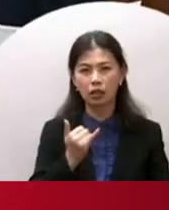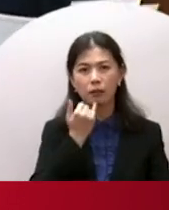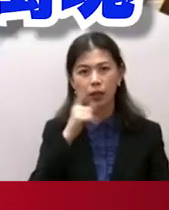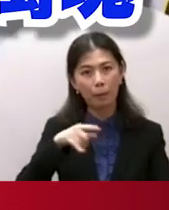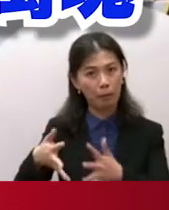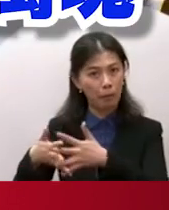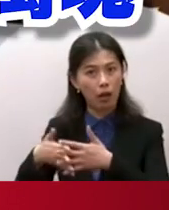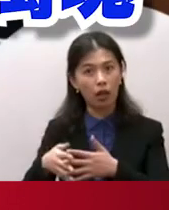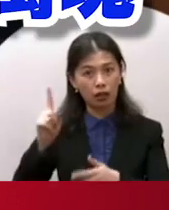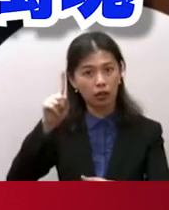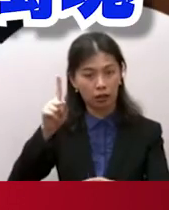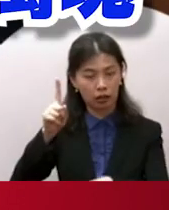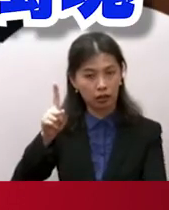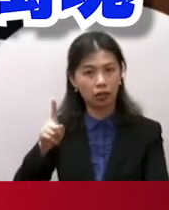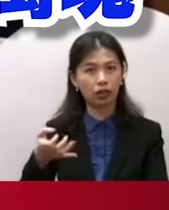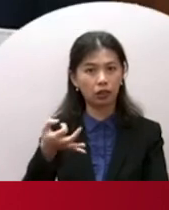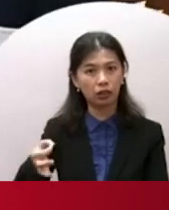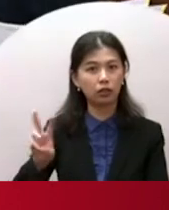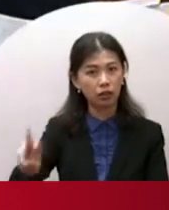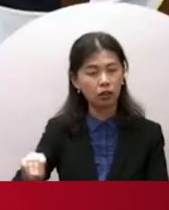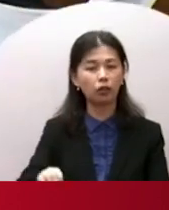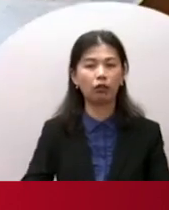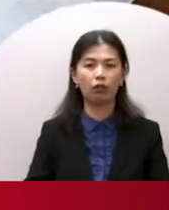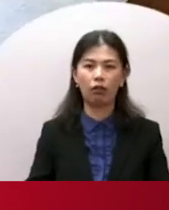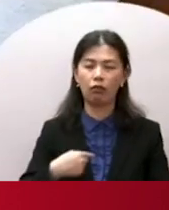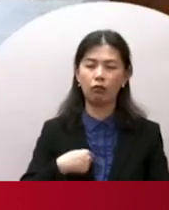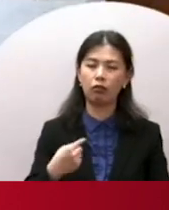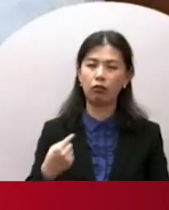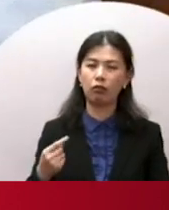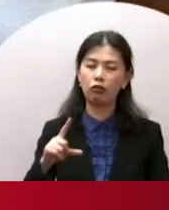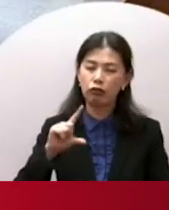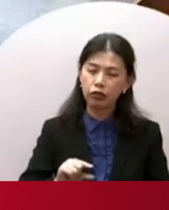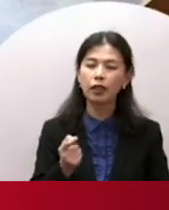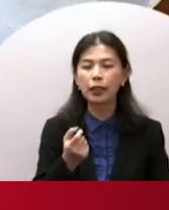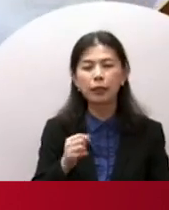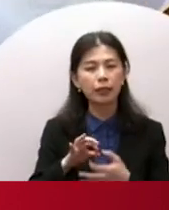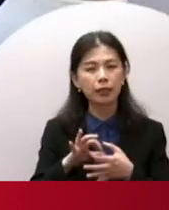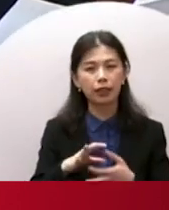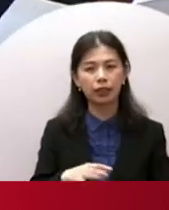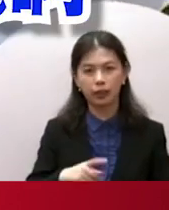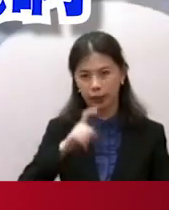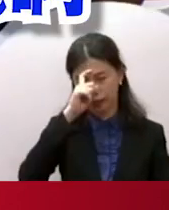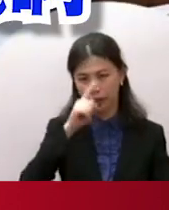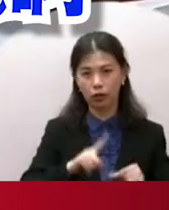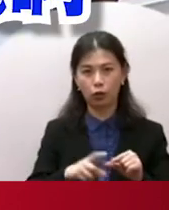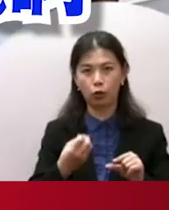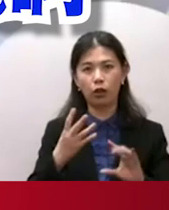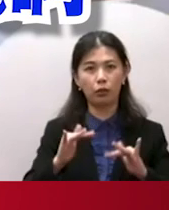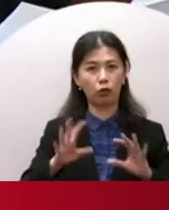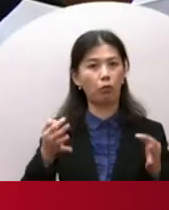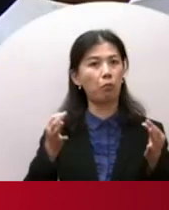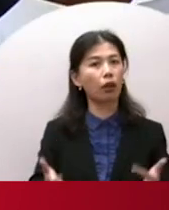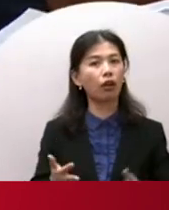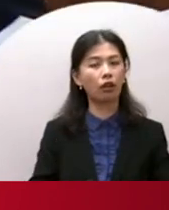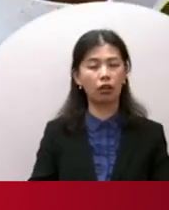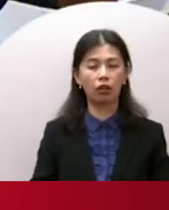照美国？美国是一个人给3万块嘛，我们不要那么多。本席正式要求啊，中华民国很有钱啊。